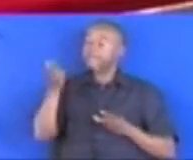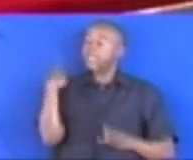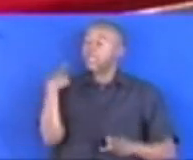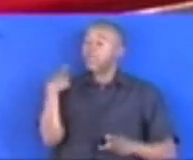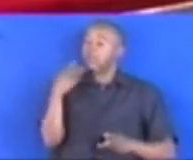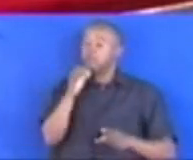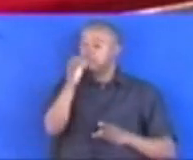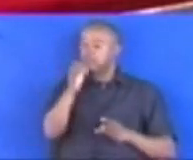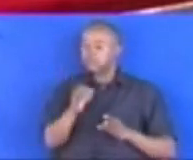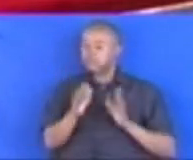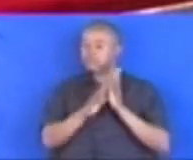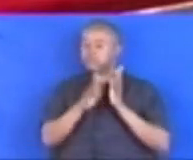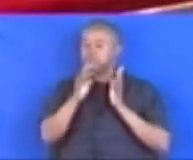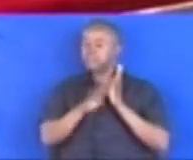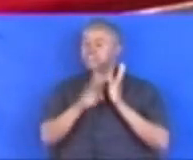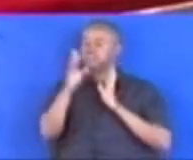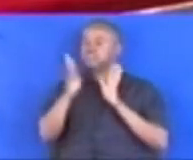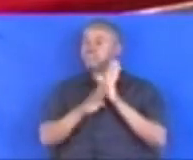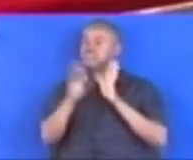imefikia 80%.